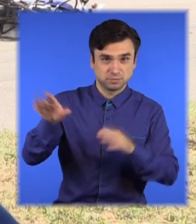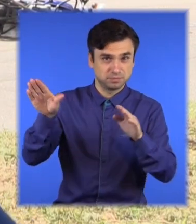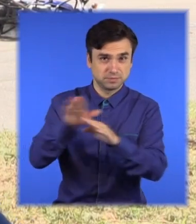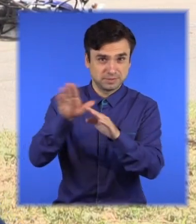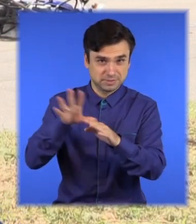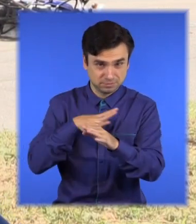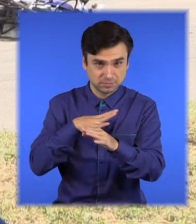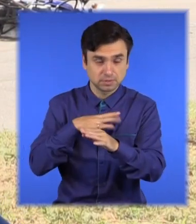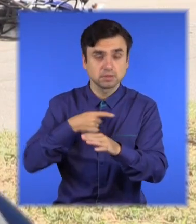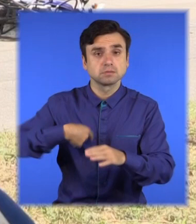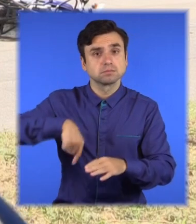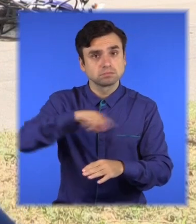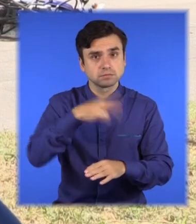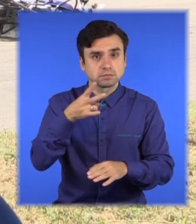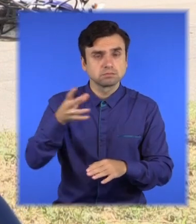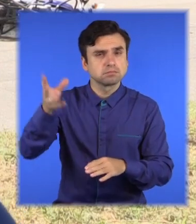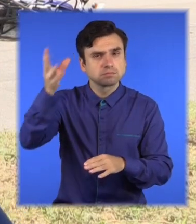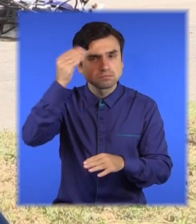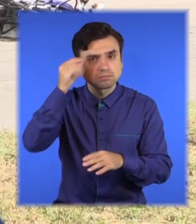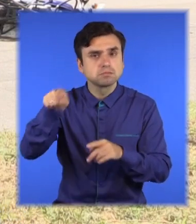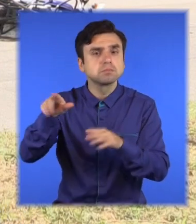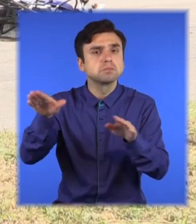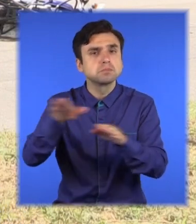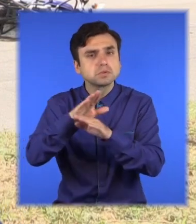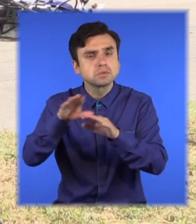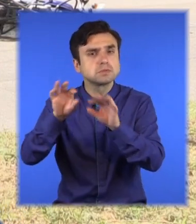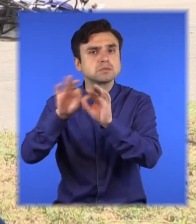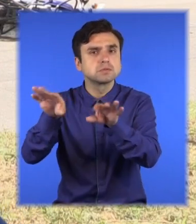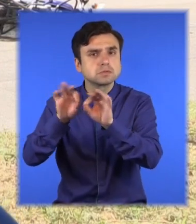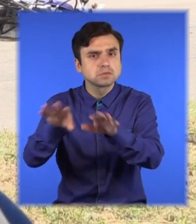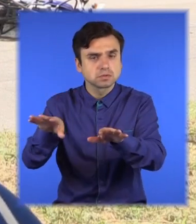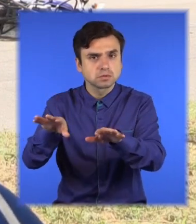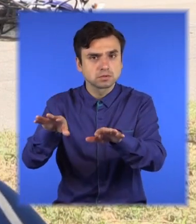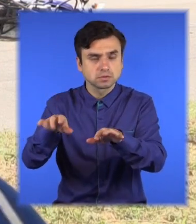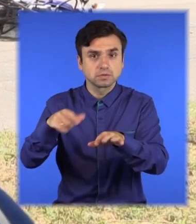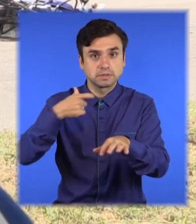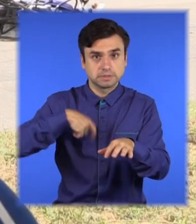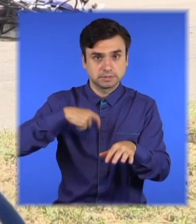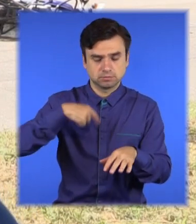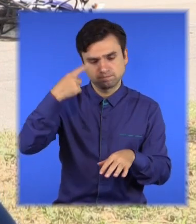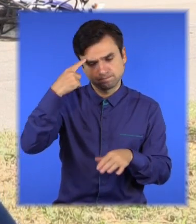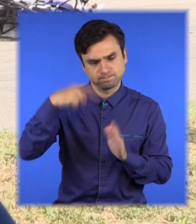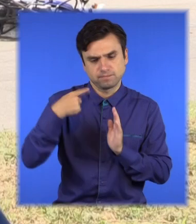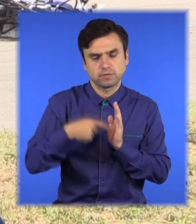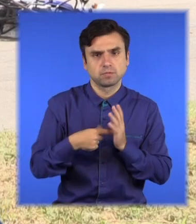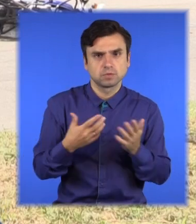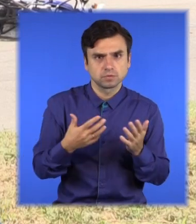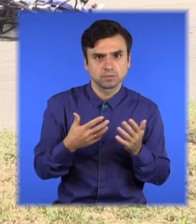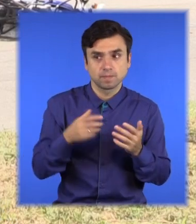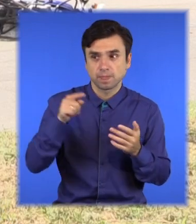начала давать первую помощь женщине. А они развернулись и уехали, и спустя 10 минут приехала другая служба